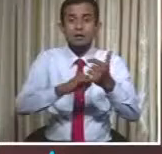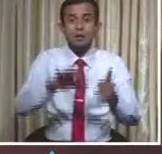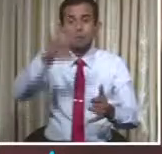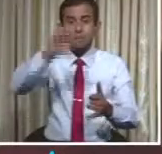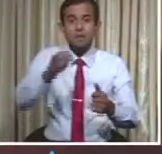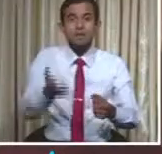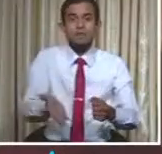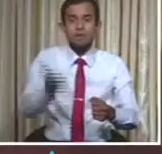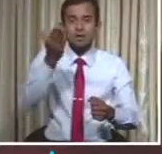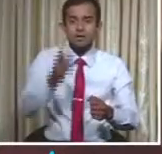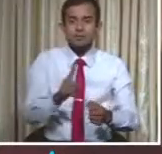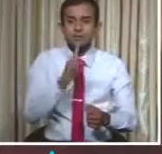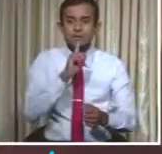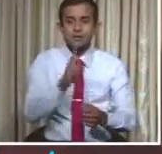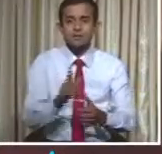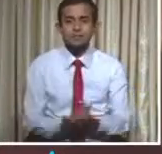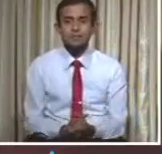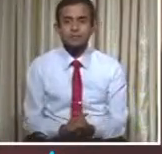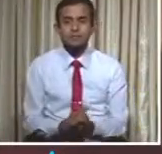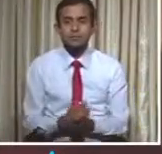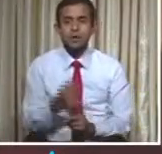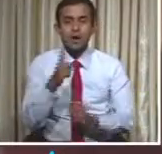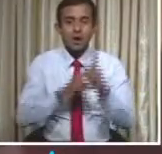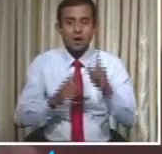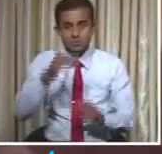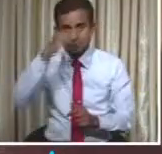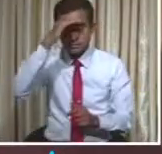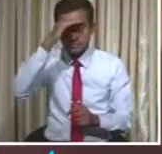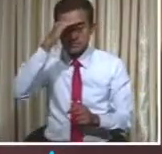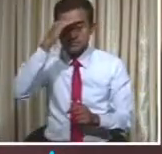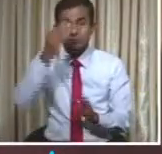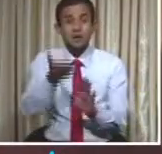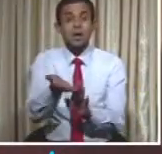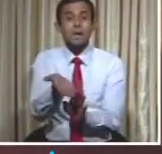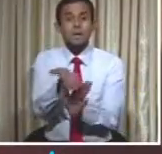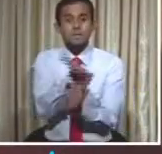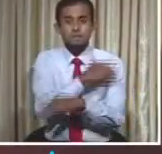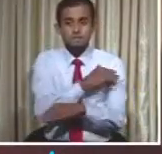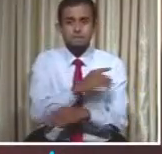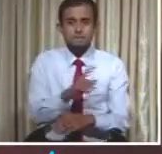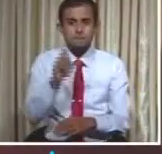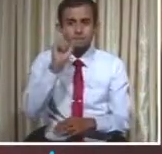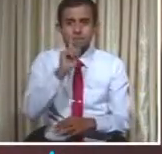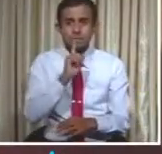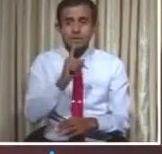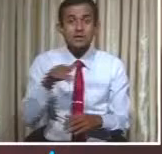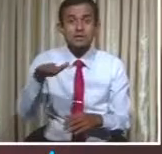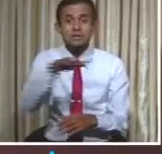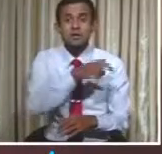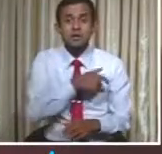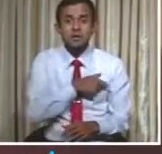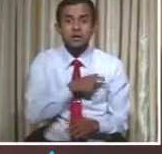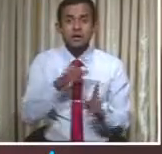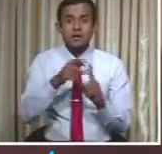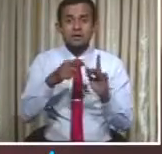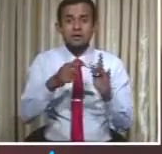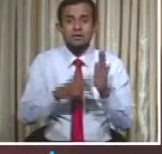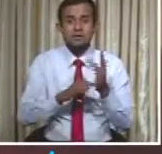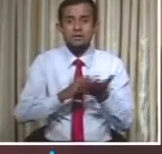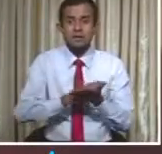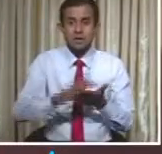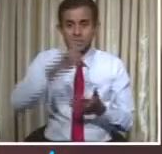කළ යුතුය මම යෝජනා කරමි. ගරු කතානායකතුමනි මීට කලින් මම අවධානය යොමු කරනවා සභානායක දිනේෂ් ගුණවර්ධන මැතිතුමාට